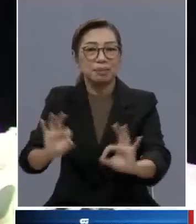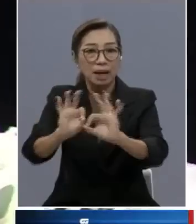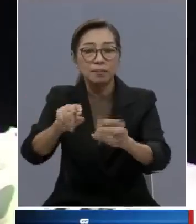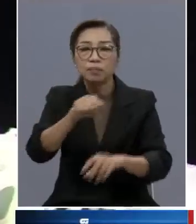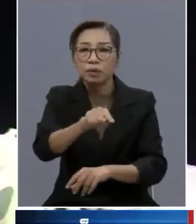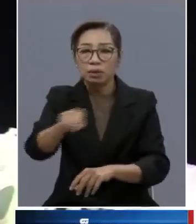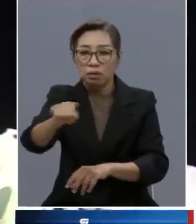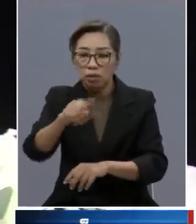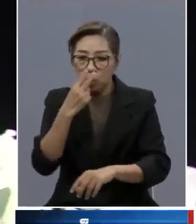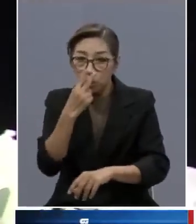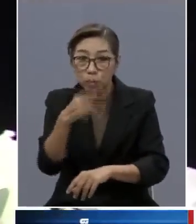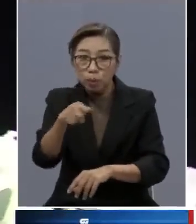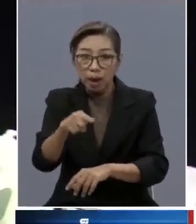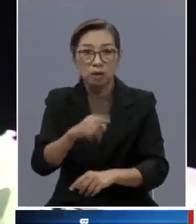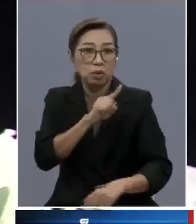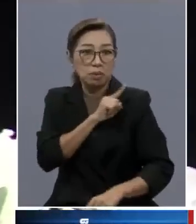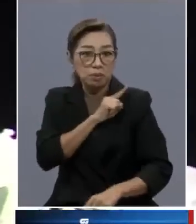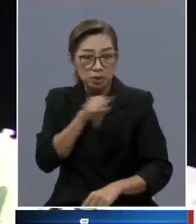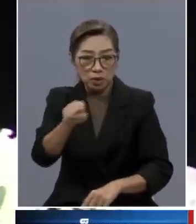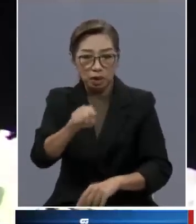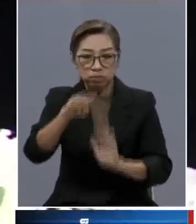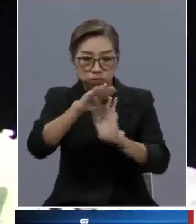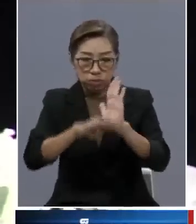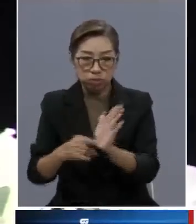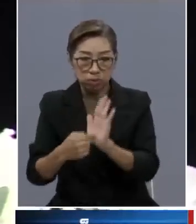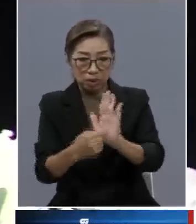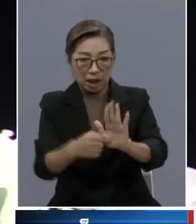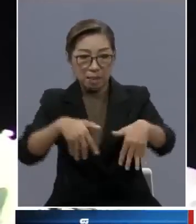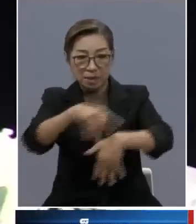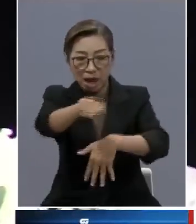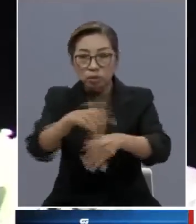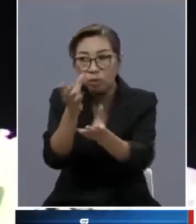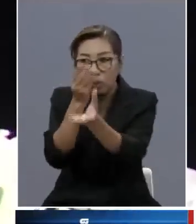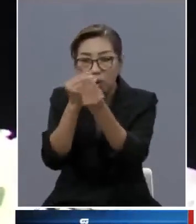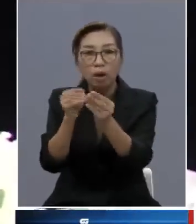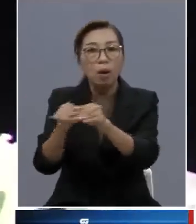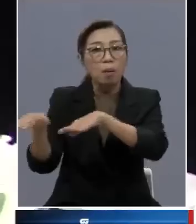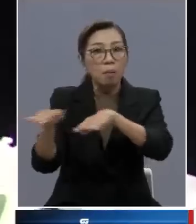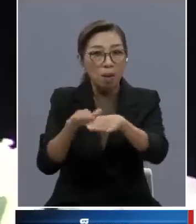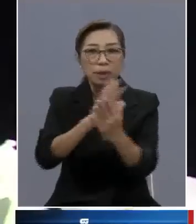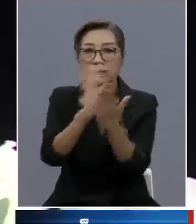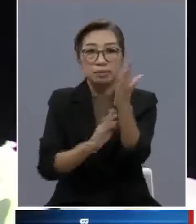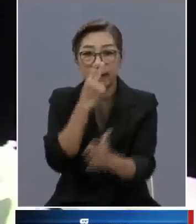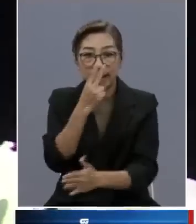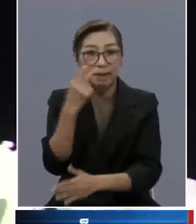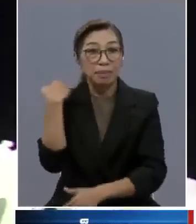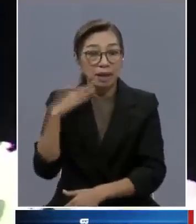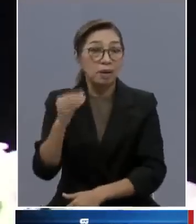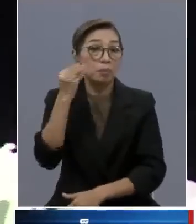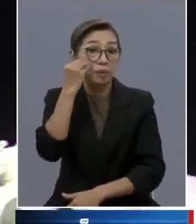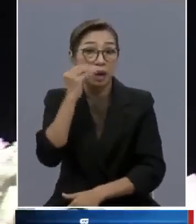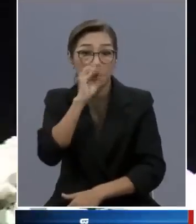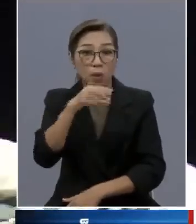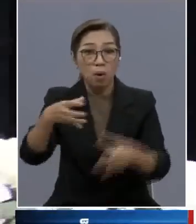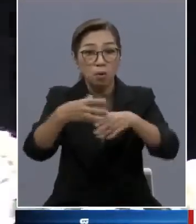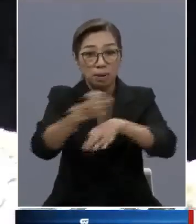ระความตั้งใจการผลักดันความรับผิดชอบที่เสนอต่อประชาชนให้เห็นกันทั้งประเทศแล้วก็คุณพิธาเองถึงขั้นบอกแบบนี้เลยครับว่าทุกพรร